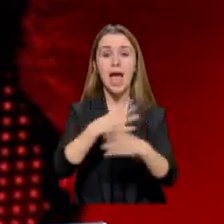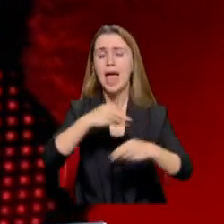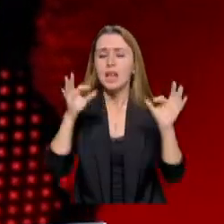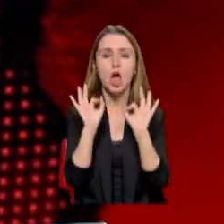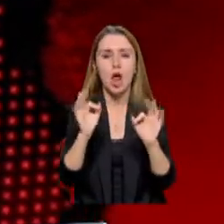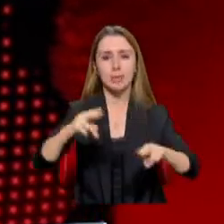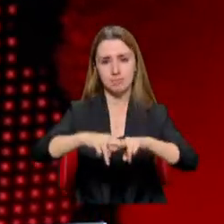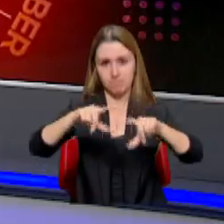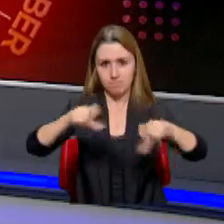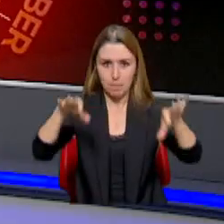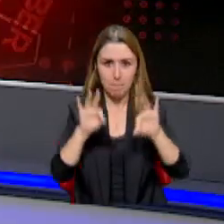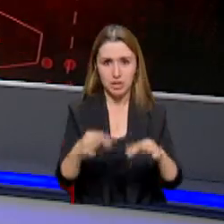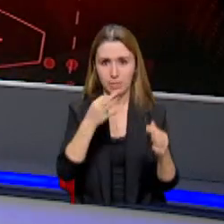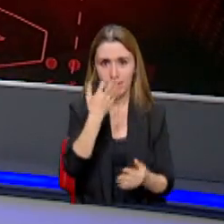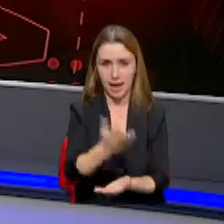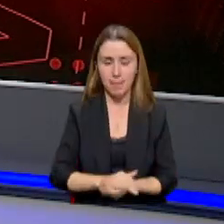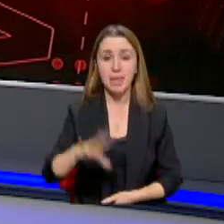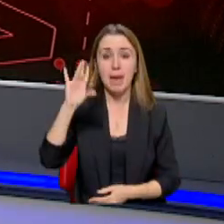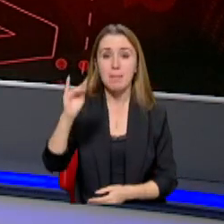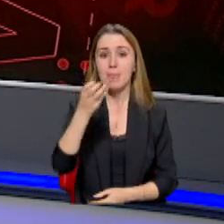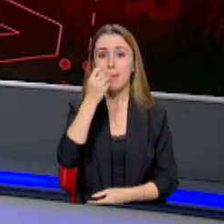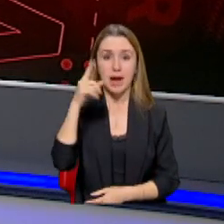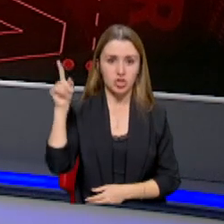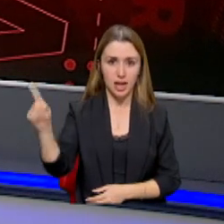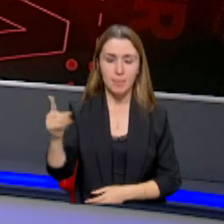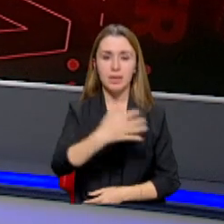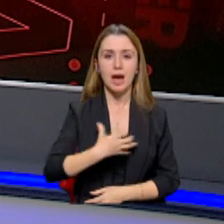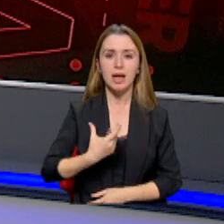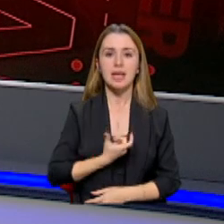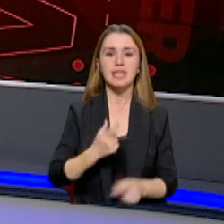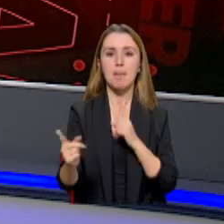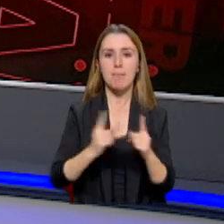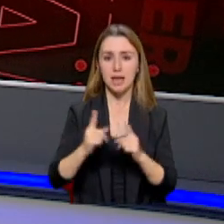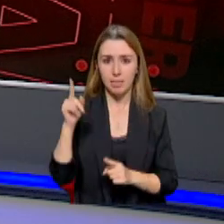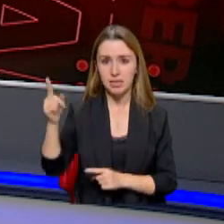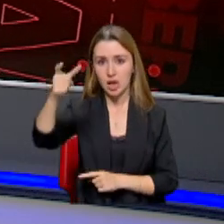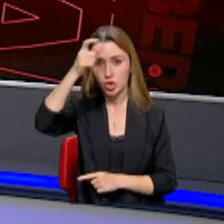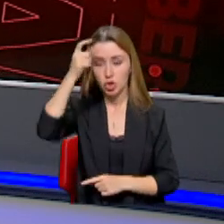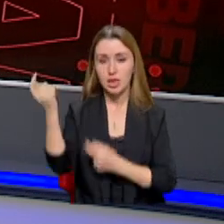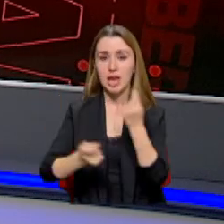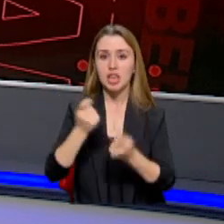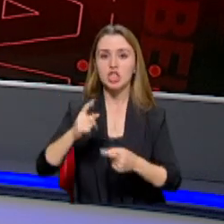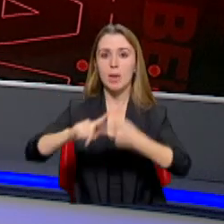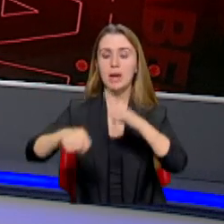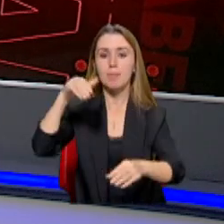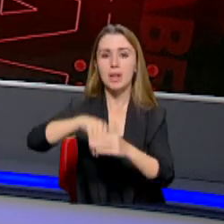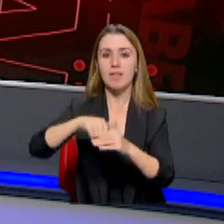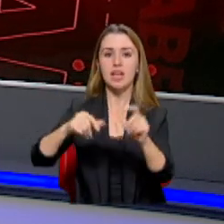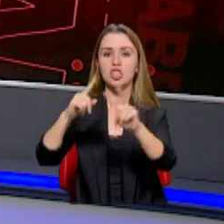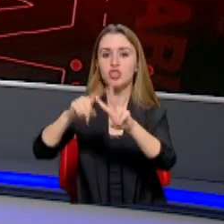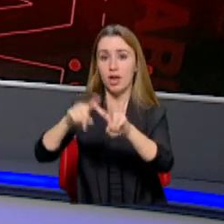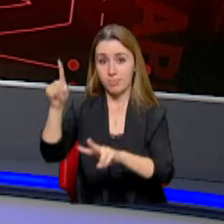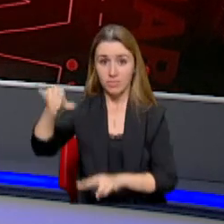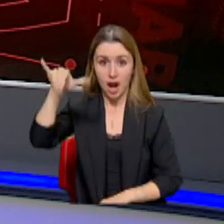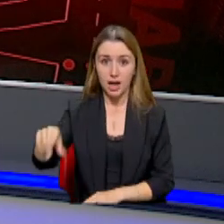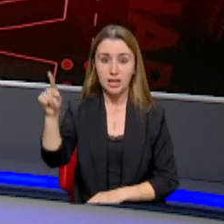ile başlayalım bültene MHP lideri Bahçeli Anayasa mahkemesinin Türkiye eşçi Partisi milletvekili Can Atalay